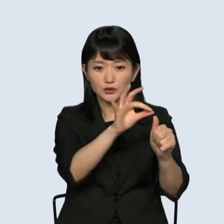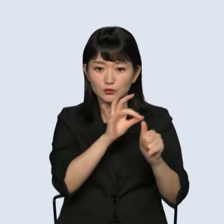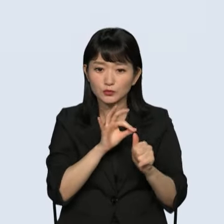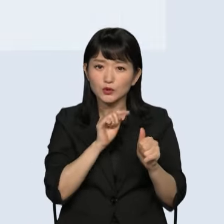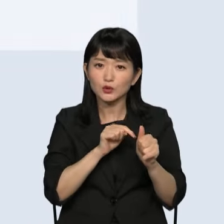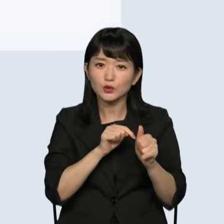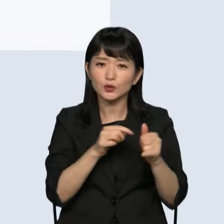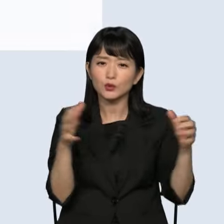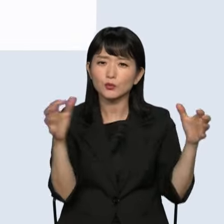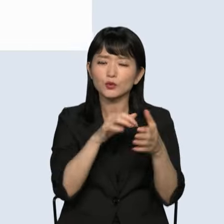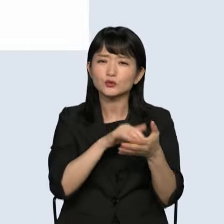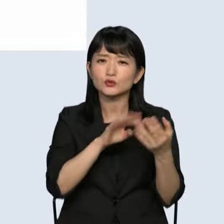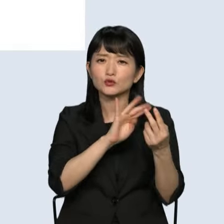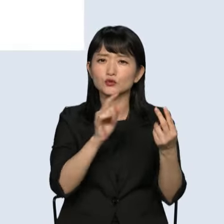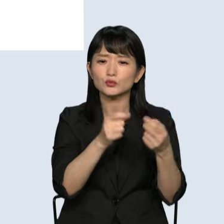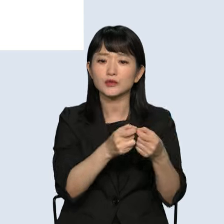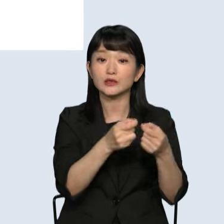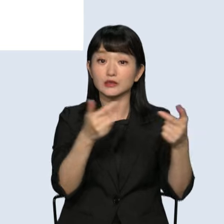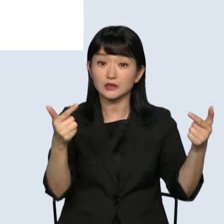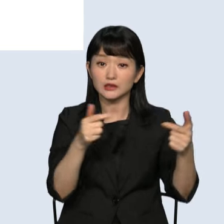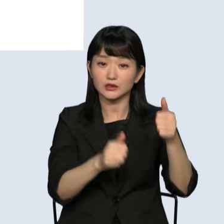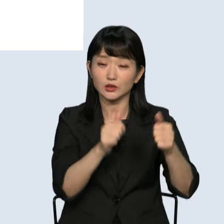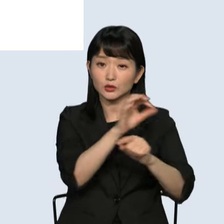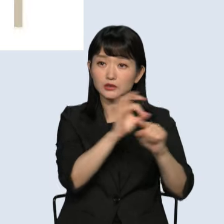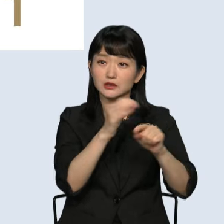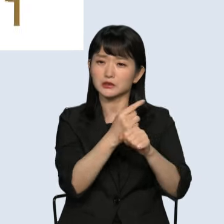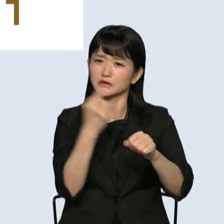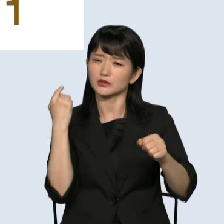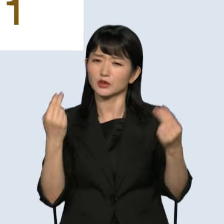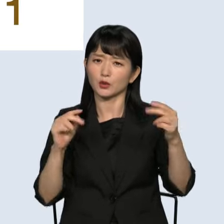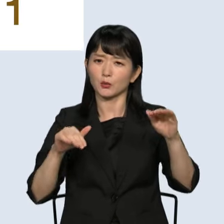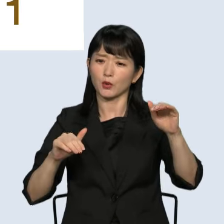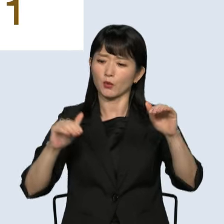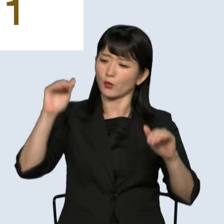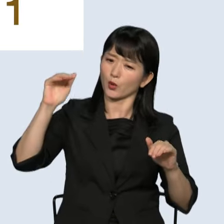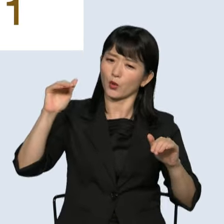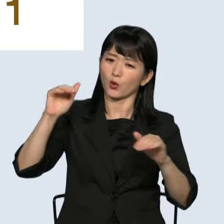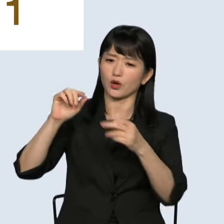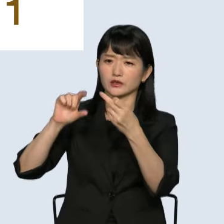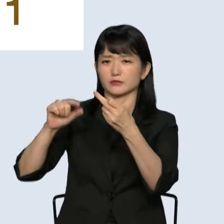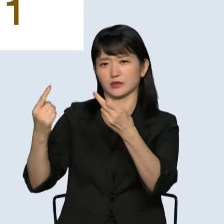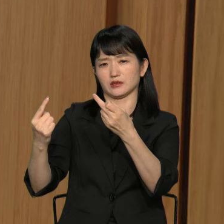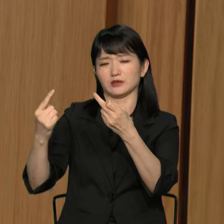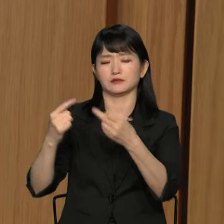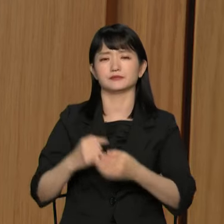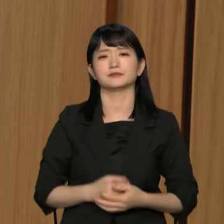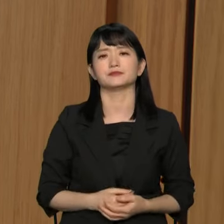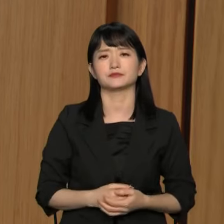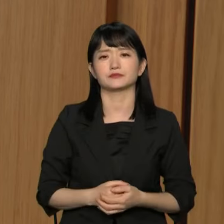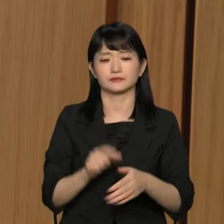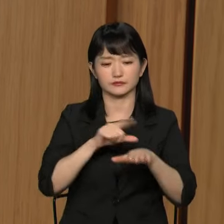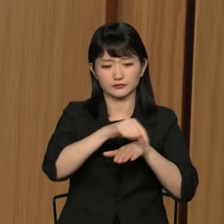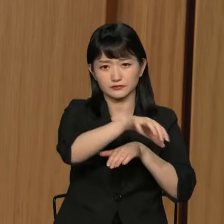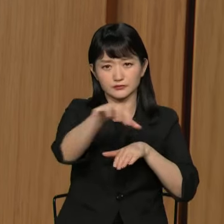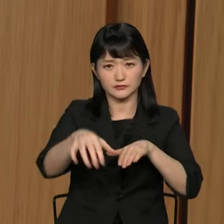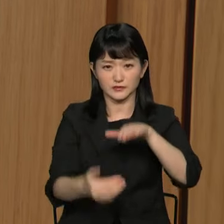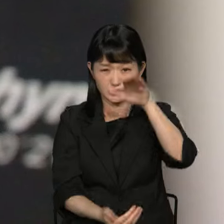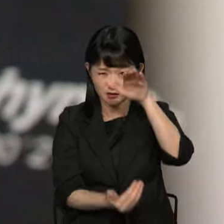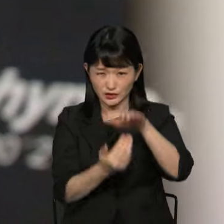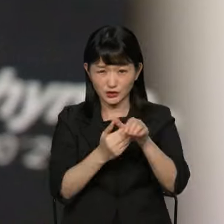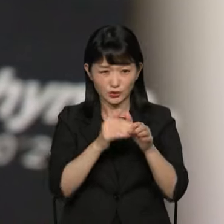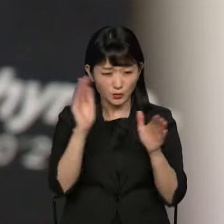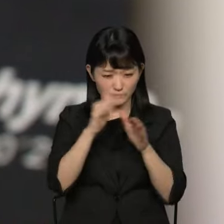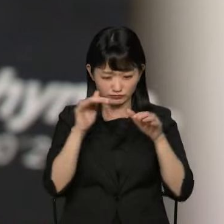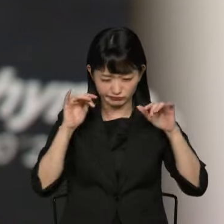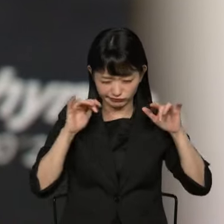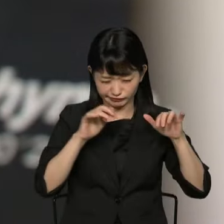2배 가까이 늘었는데도 경쟁률은 지난해보다 높아져 12:1을 넘겼습니다. 지역의 최상위권 학생들이